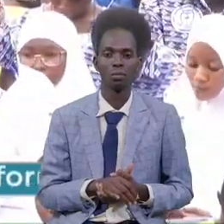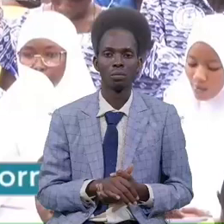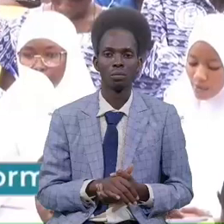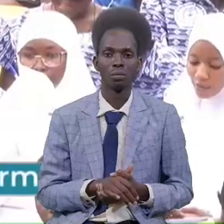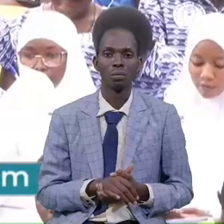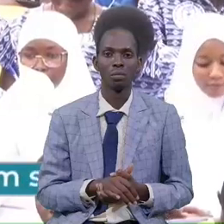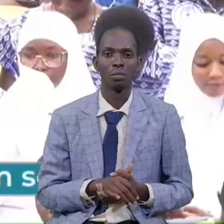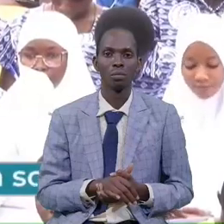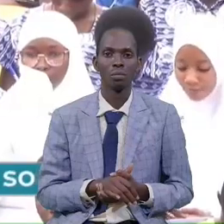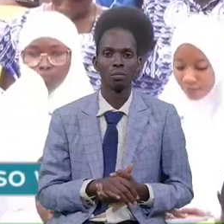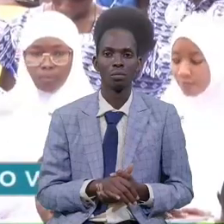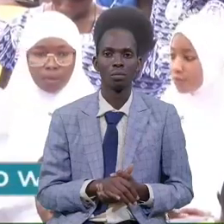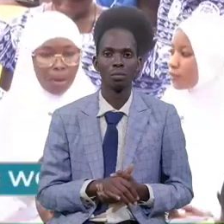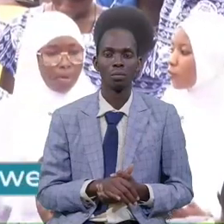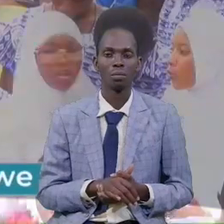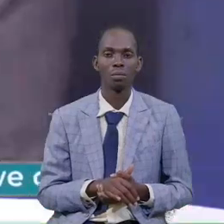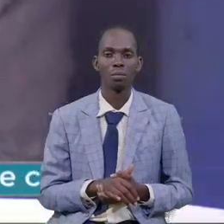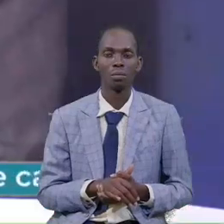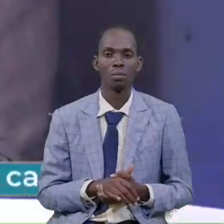There will be special meeting